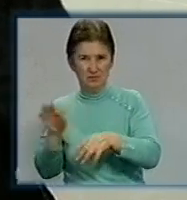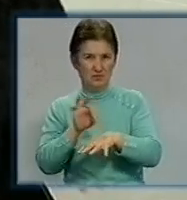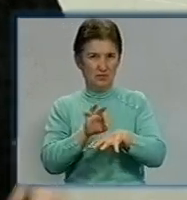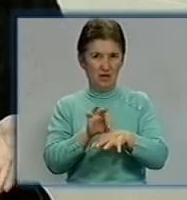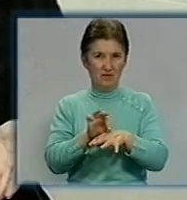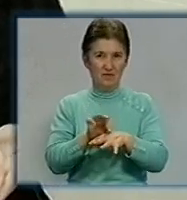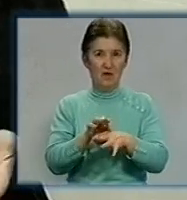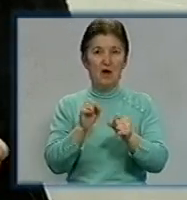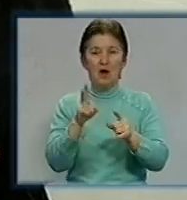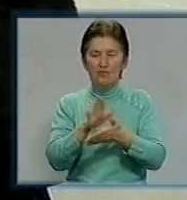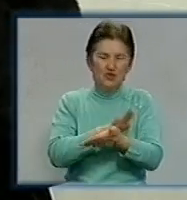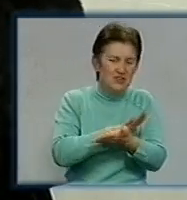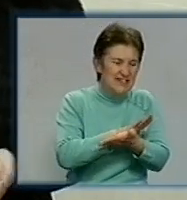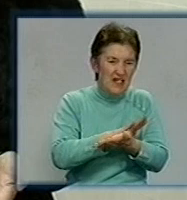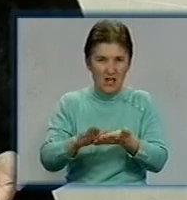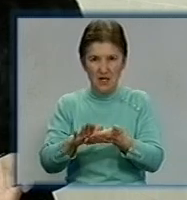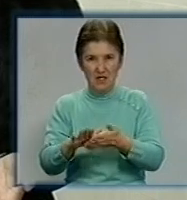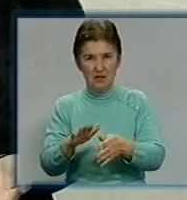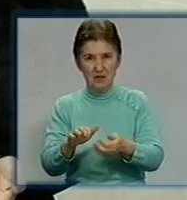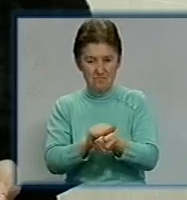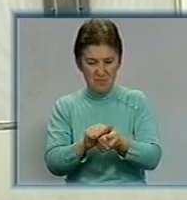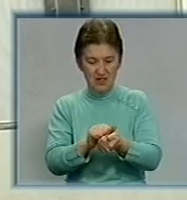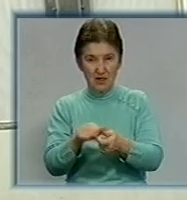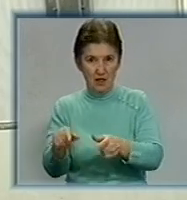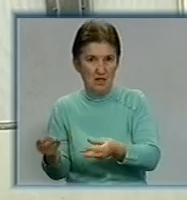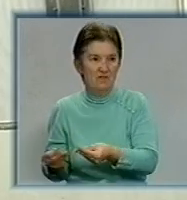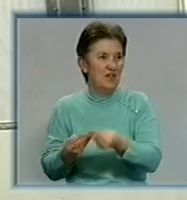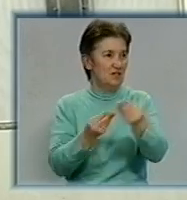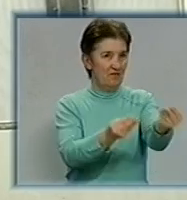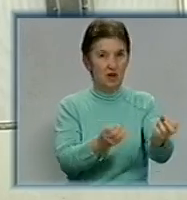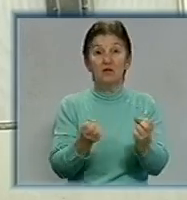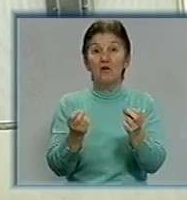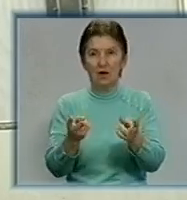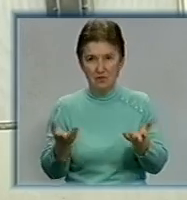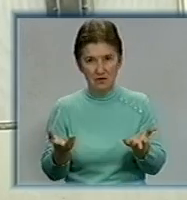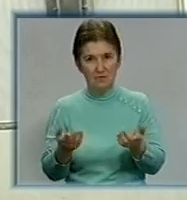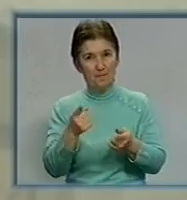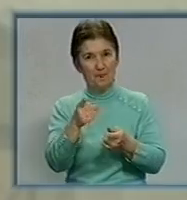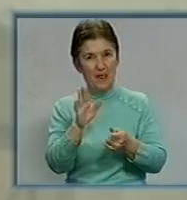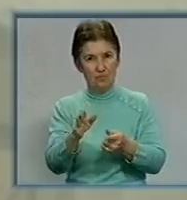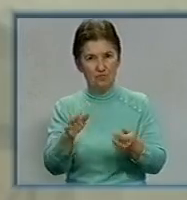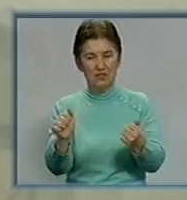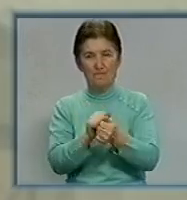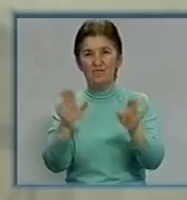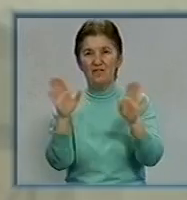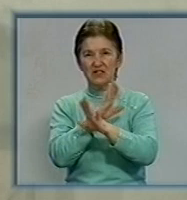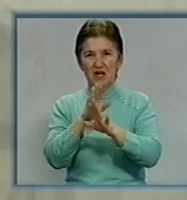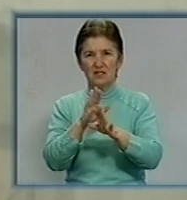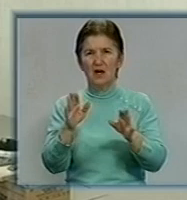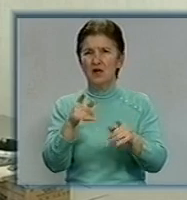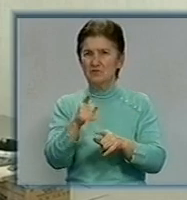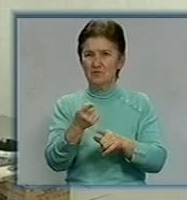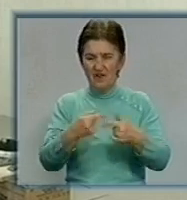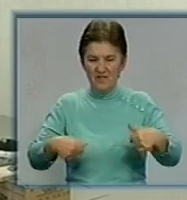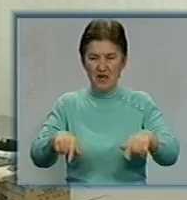стерильний матеріал видавати із цього відділення? Вже незабаром тут стоятимуть 8 парових та сухоповітряних стерилізаторів. І це